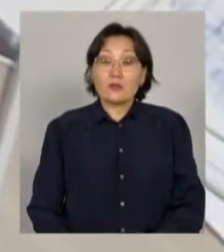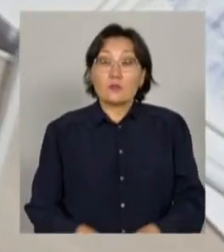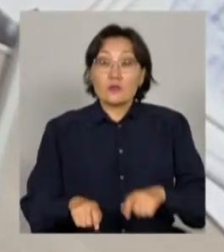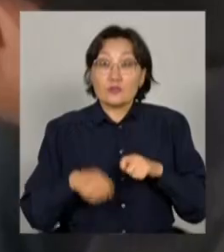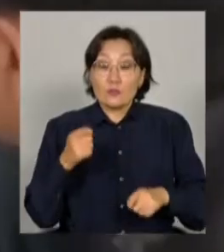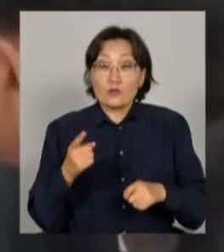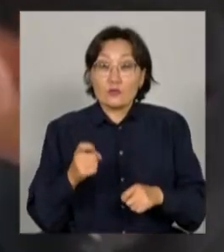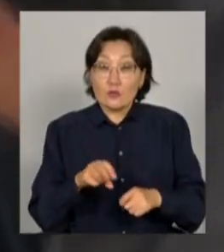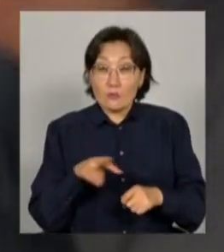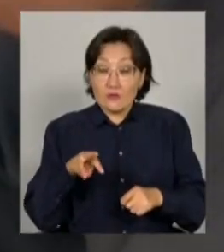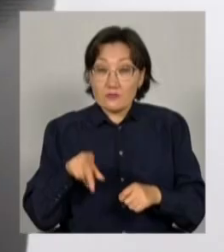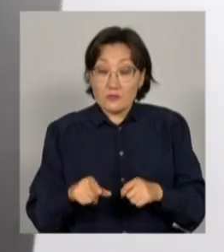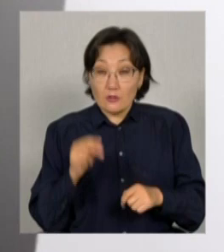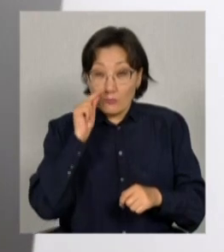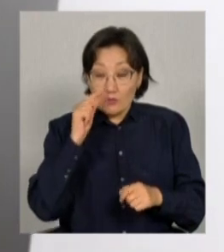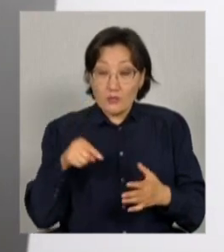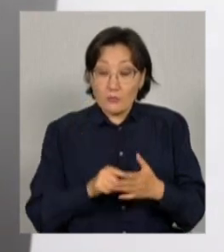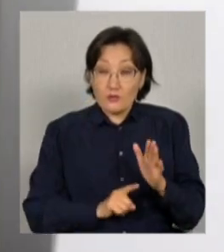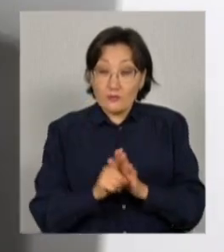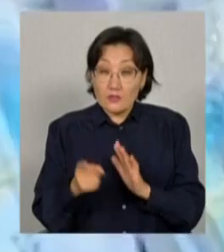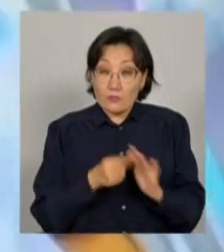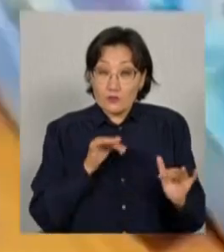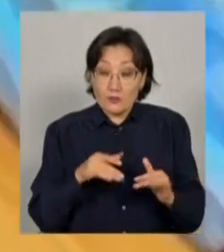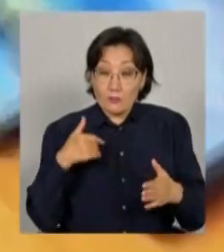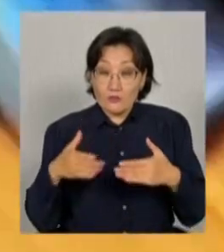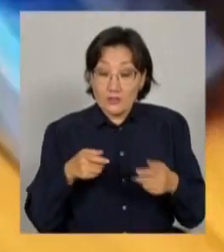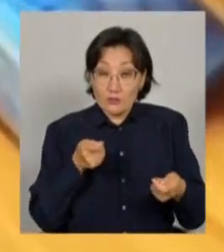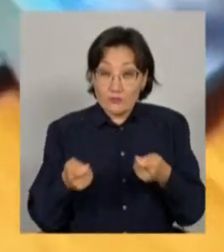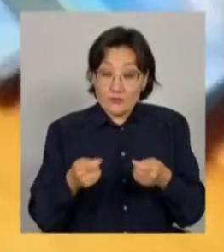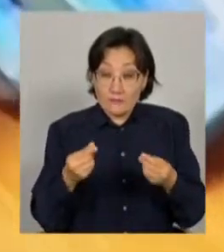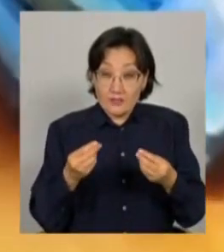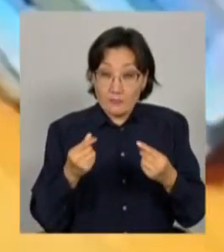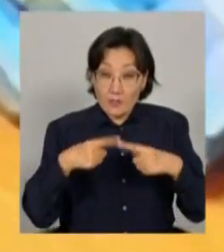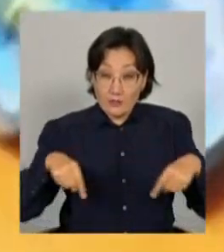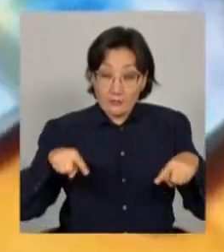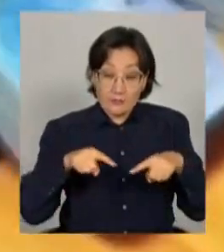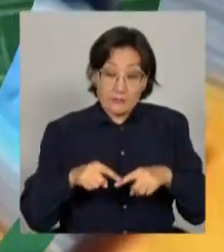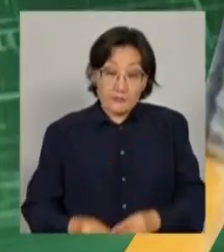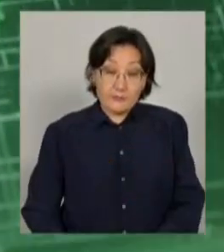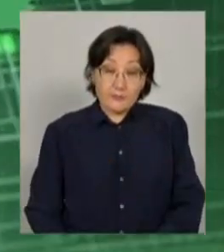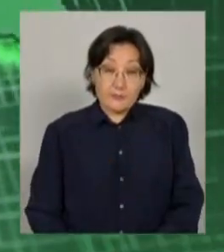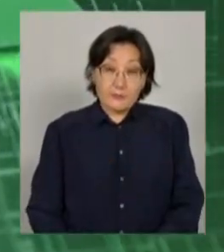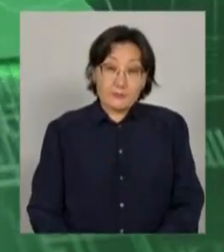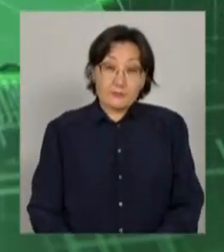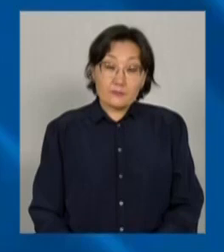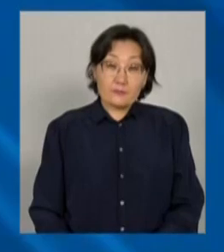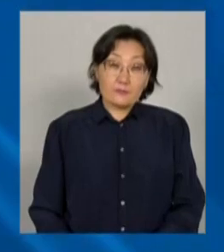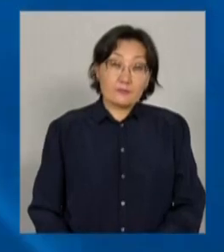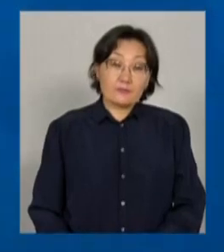Ущерб в сотни миллионов тенге. В Шымкенте начали расследование в отношении руководителя финпирамиды.